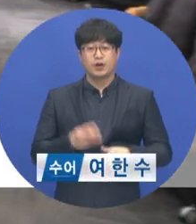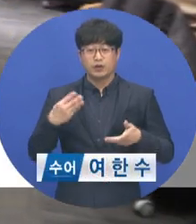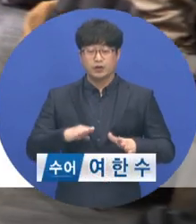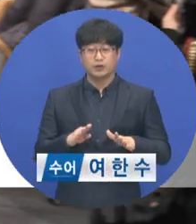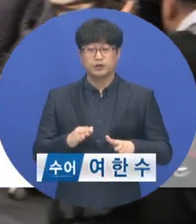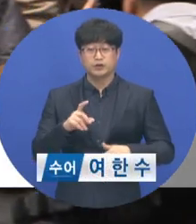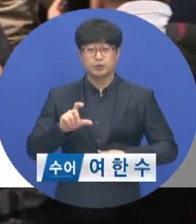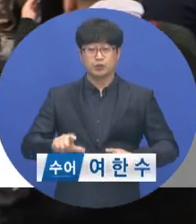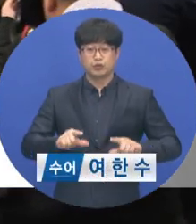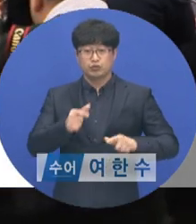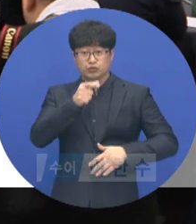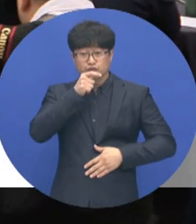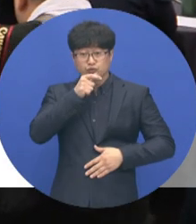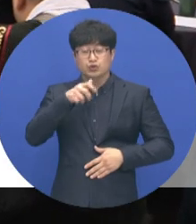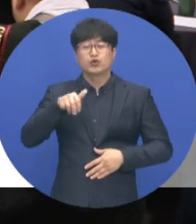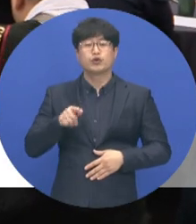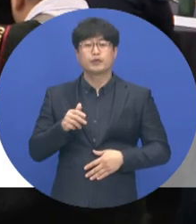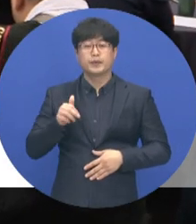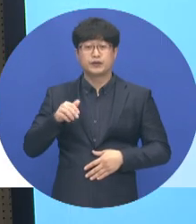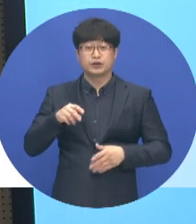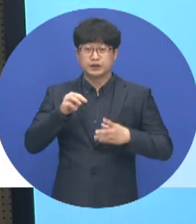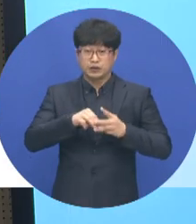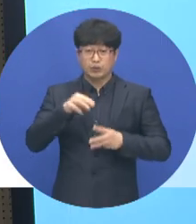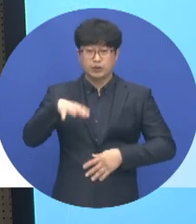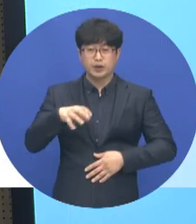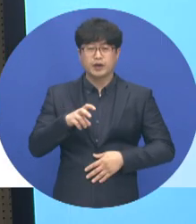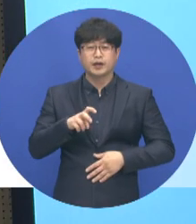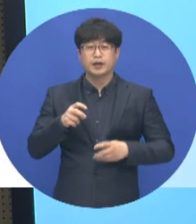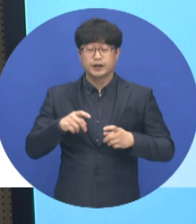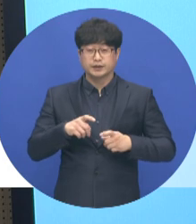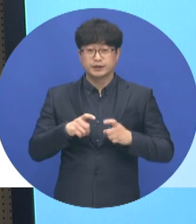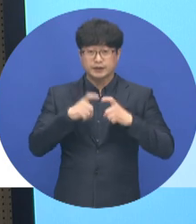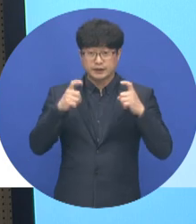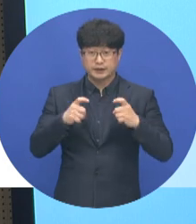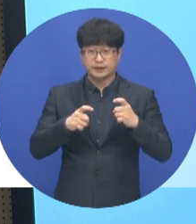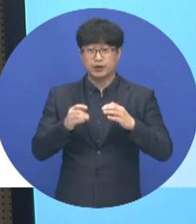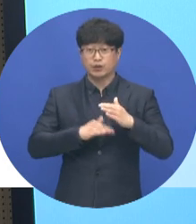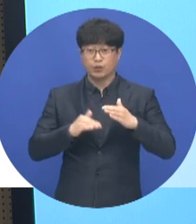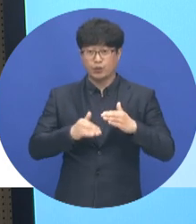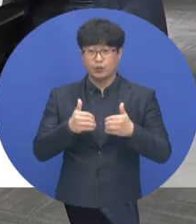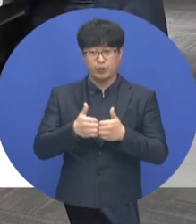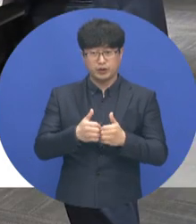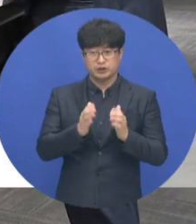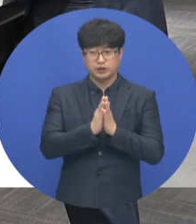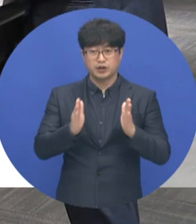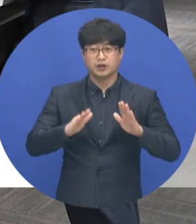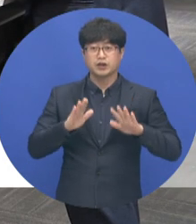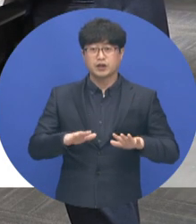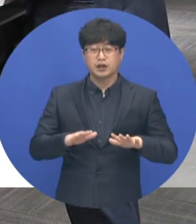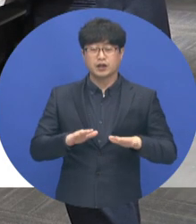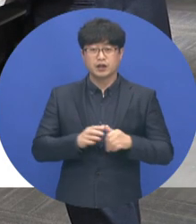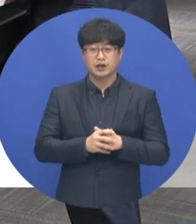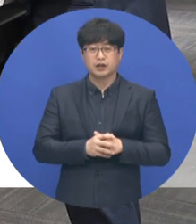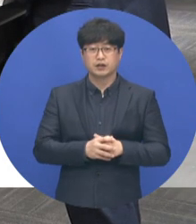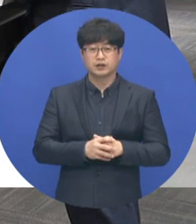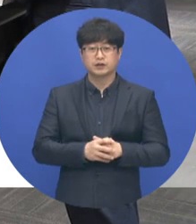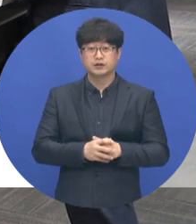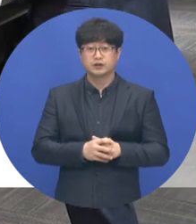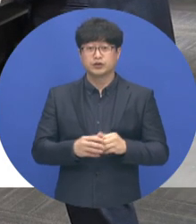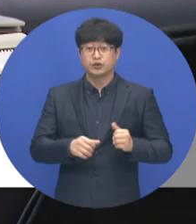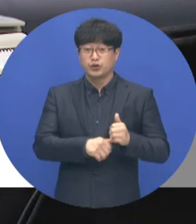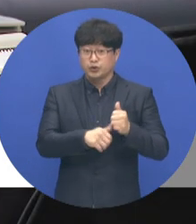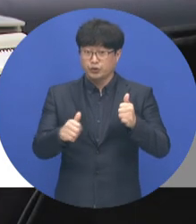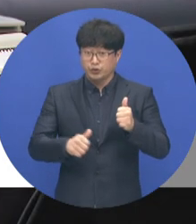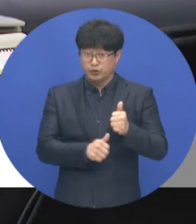경기도는 지난 15일 수원 컨벤션 센터에서 경기도 민관협치위원회 워크숍을 열었습니다 이날 워크숍에는 송성영 민관협치위원회